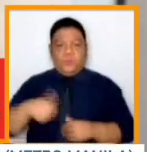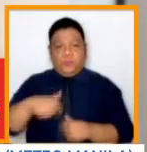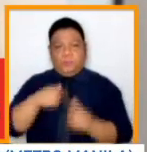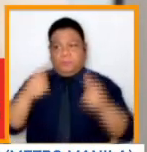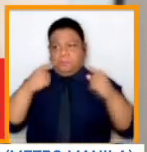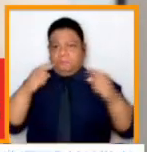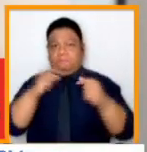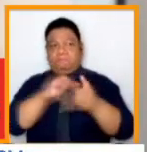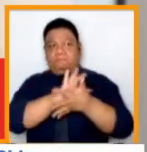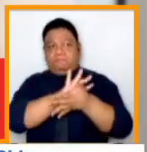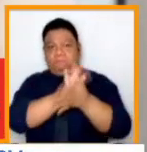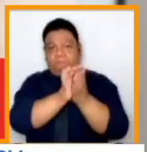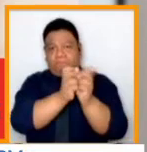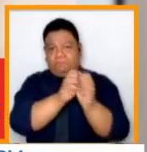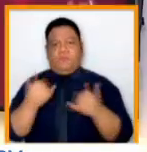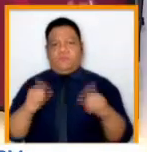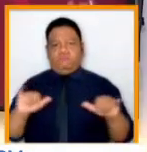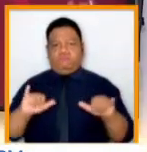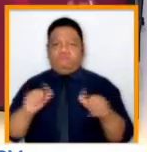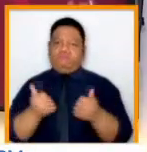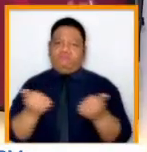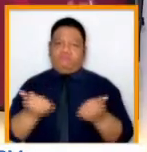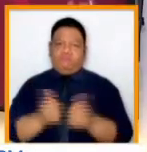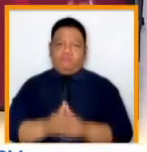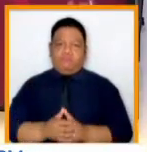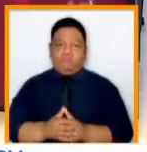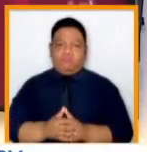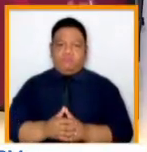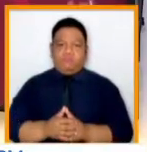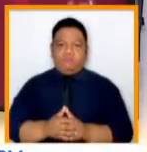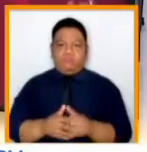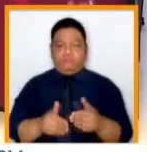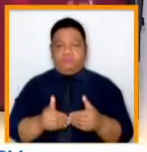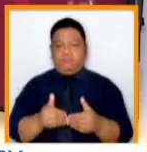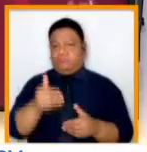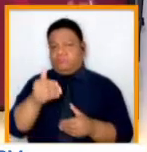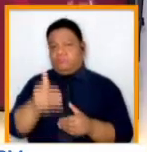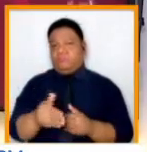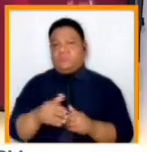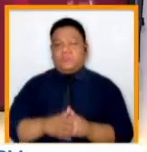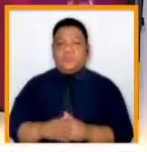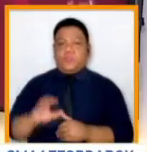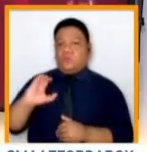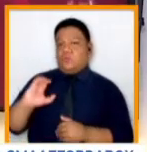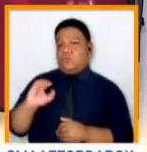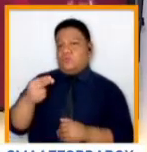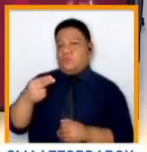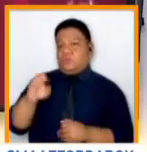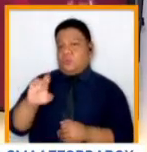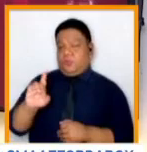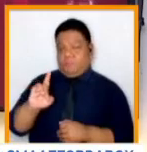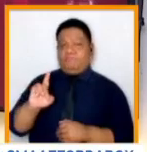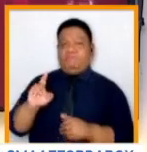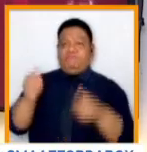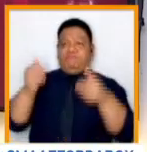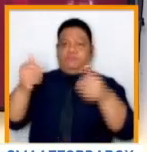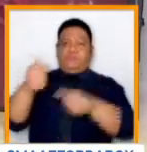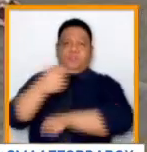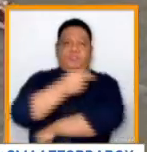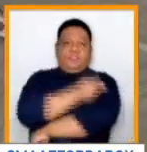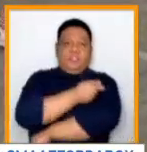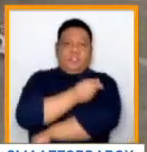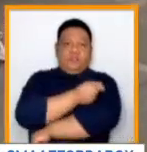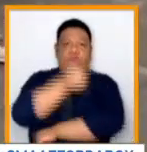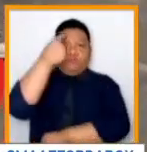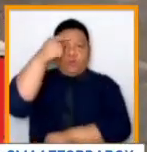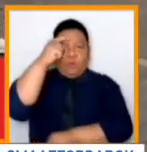least hindi tayo naubusan ng gano'ng oxygen. Sinimula na ng Commission on Higher Education ang bakunahan sa student-athletes. Ayon sa CHED,